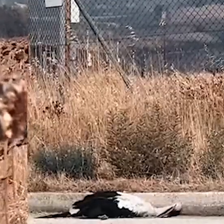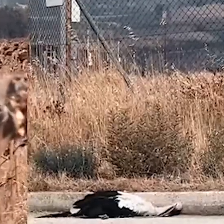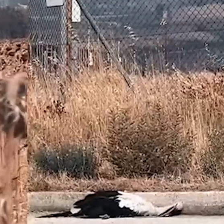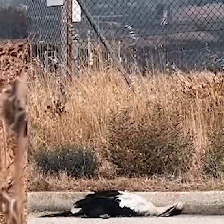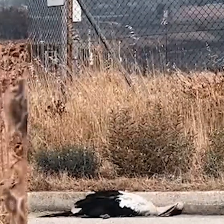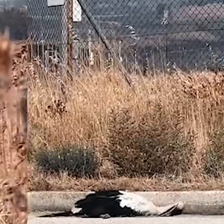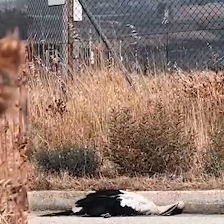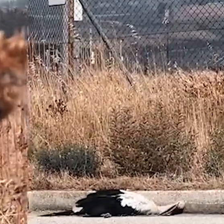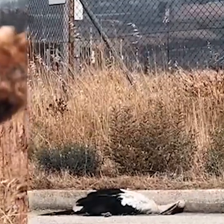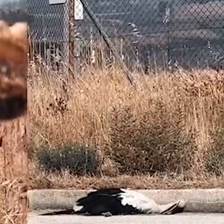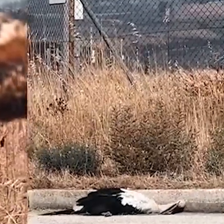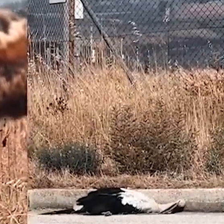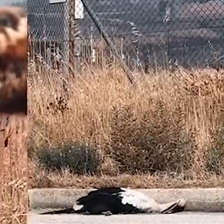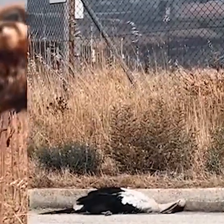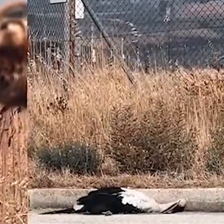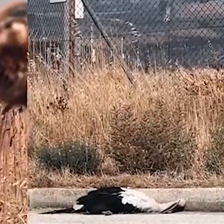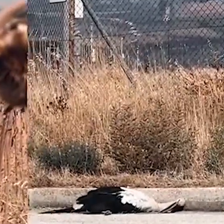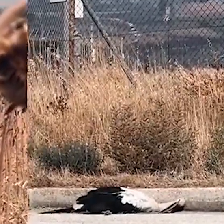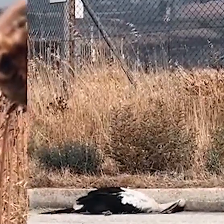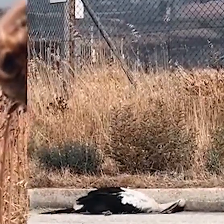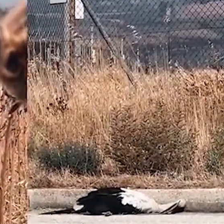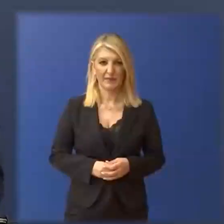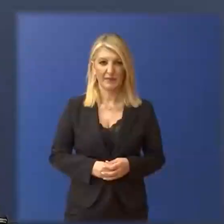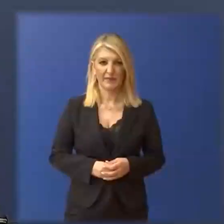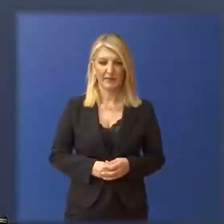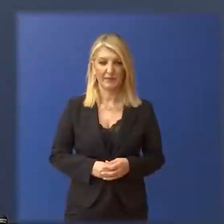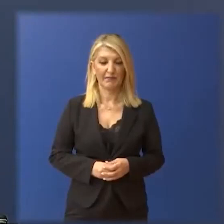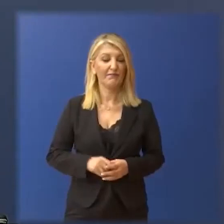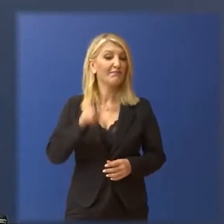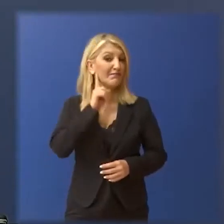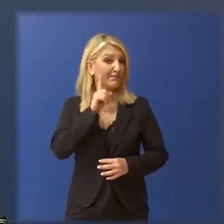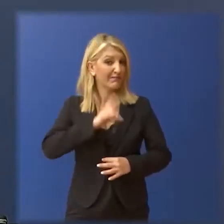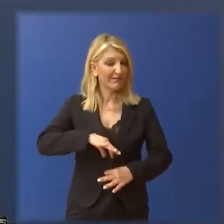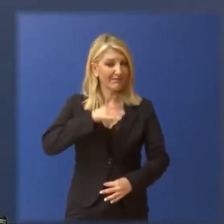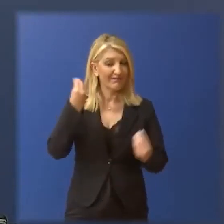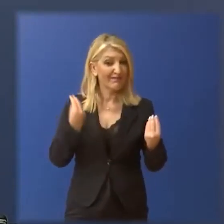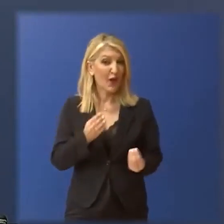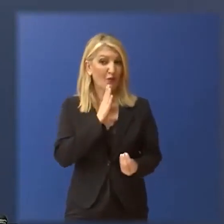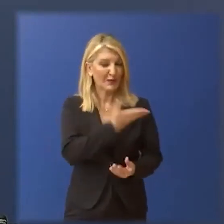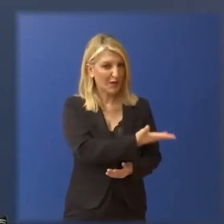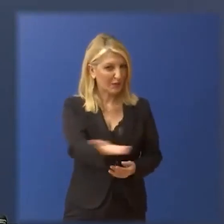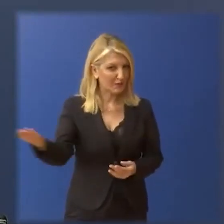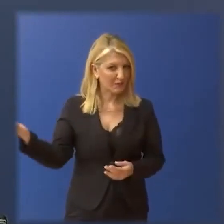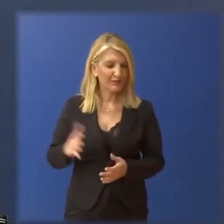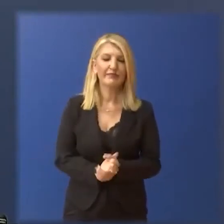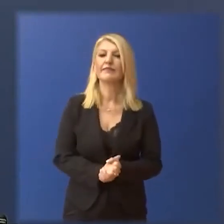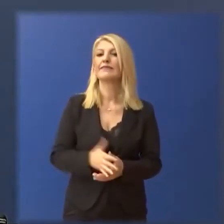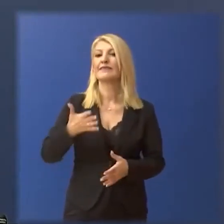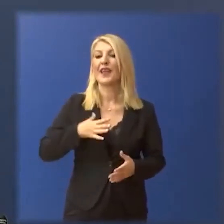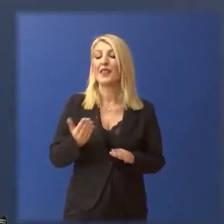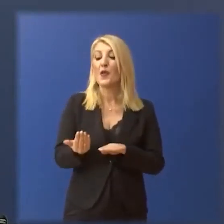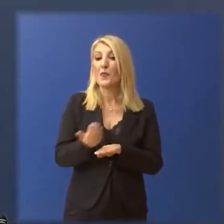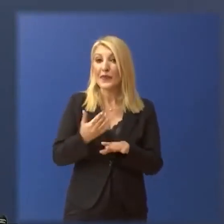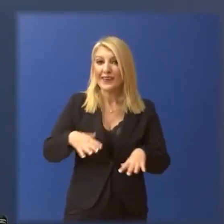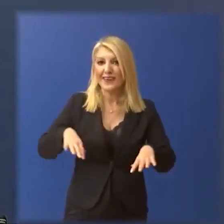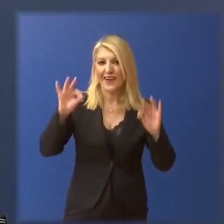την αποκατάσταση των πληγέντων και του φυσικού περιβάλλοντος ο κυβερνητικός εκπρόσωπος παύλος μαρινάκης ερωτηθείς για το κατά